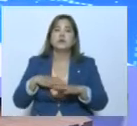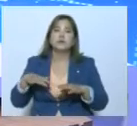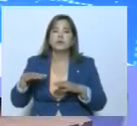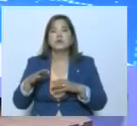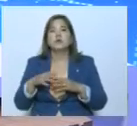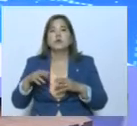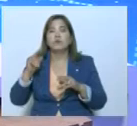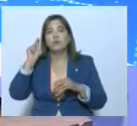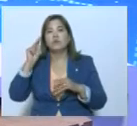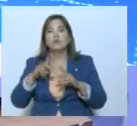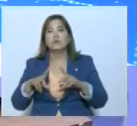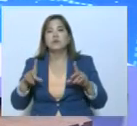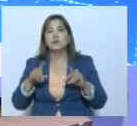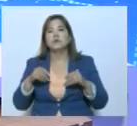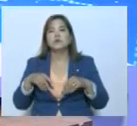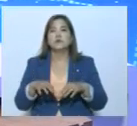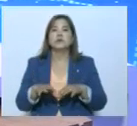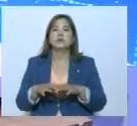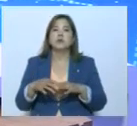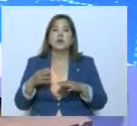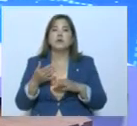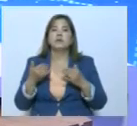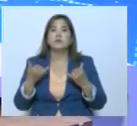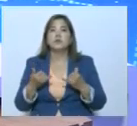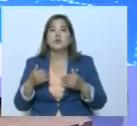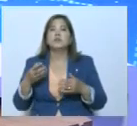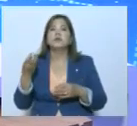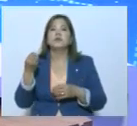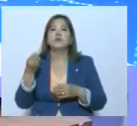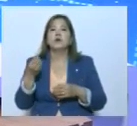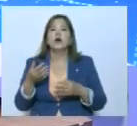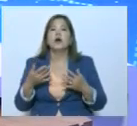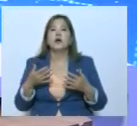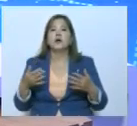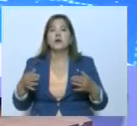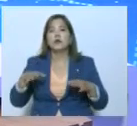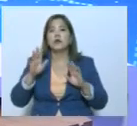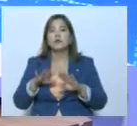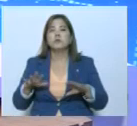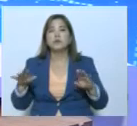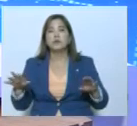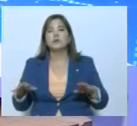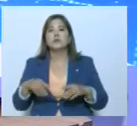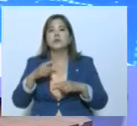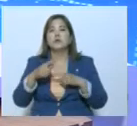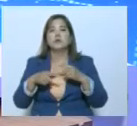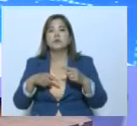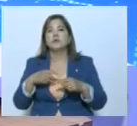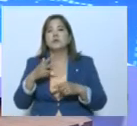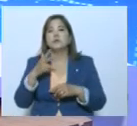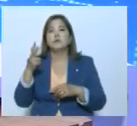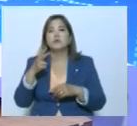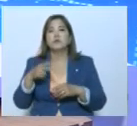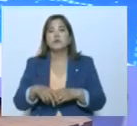қалғаны тұрғын үй жағдайларын жақсартуға қолданған. Биыл тағы қанша бала қордағы ақшаны қажетіне жаратады? Тақырыптар тесім Жансая